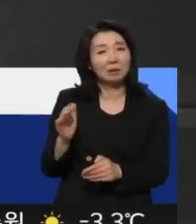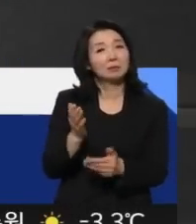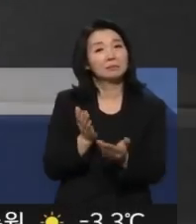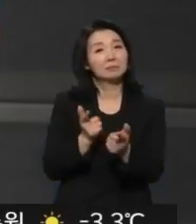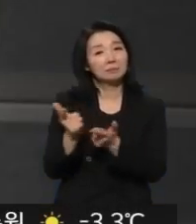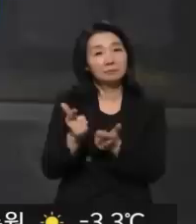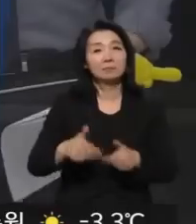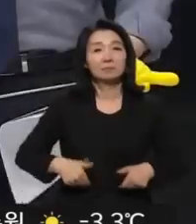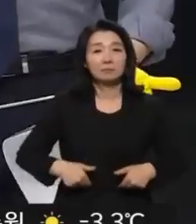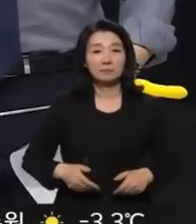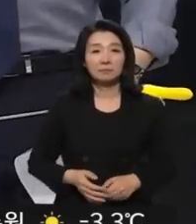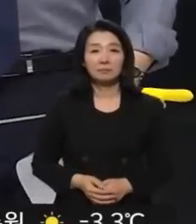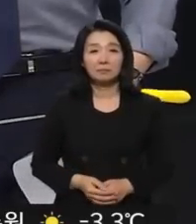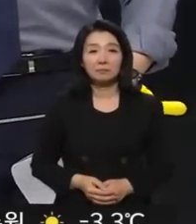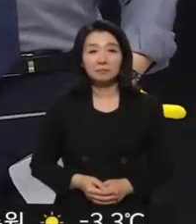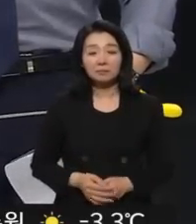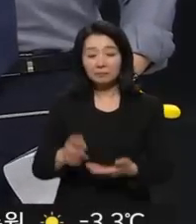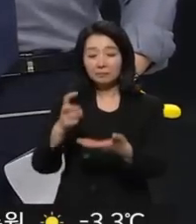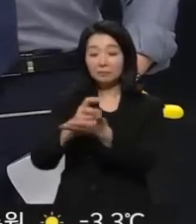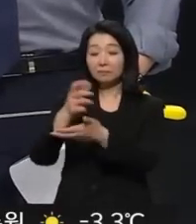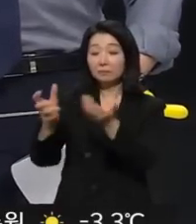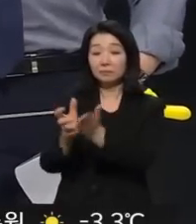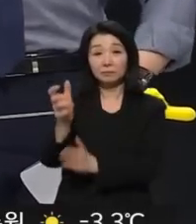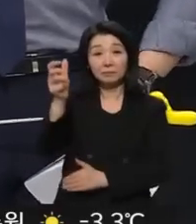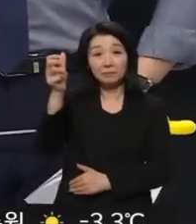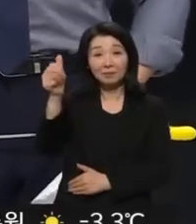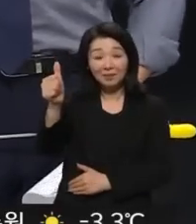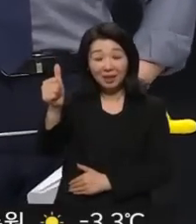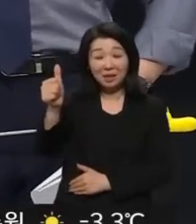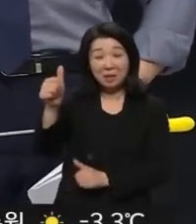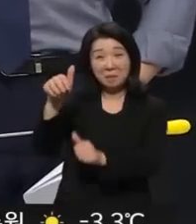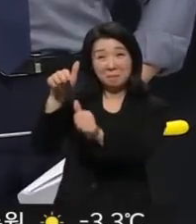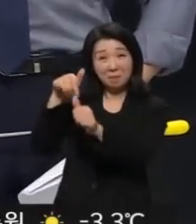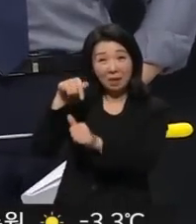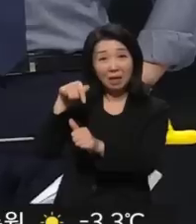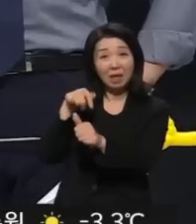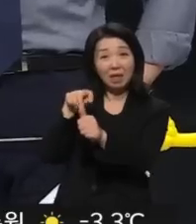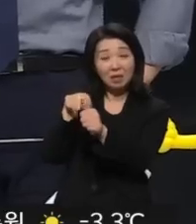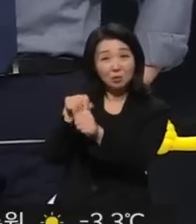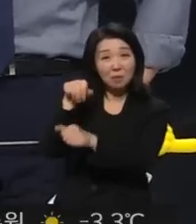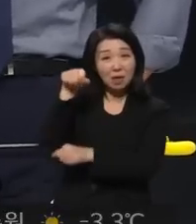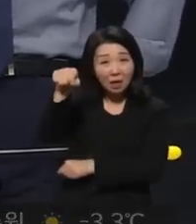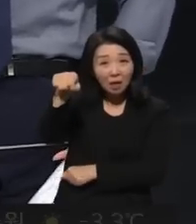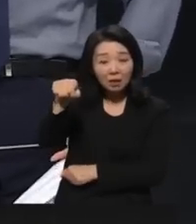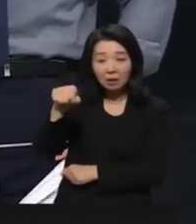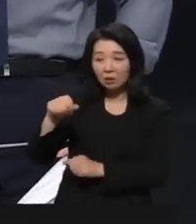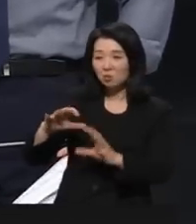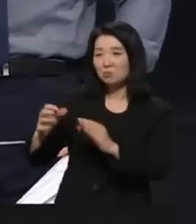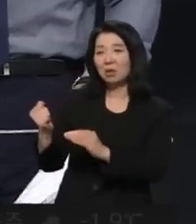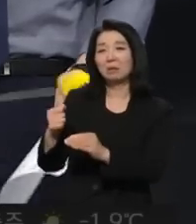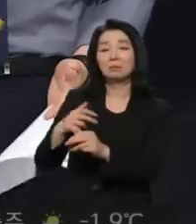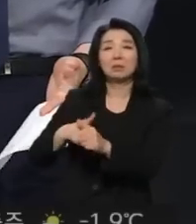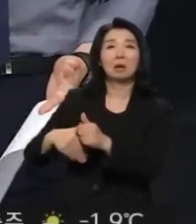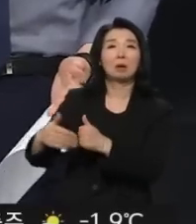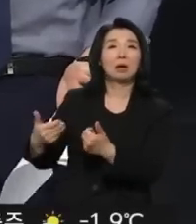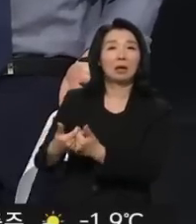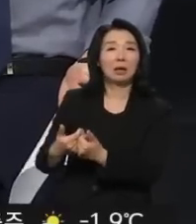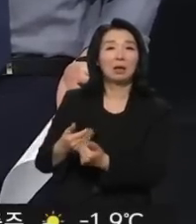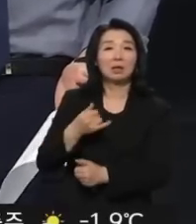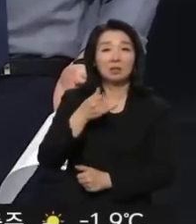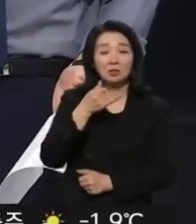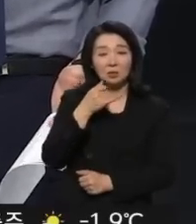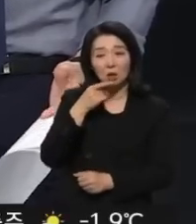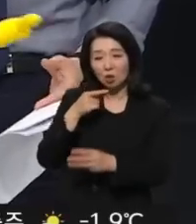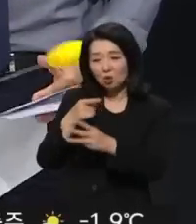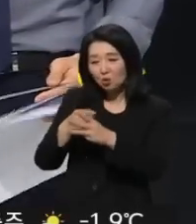있습니다. 한동훈 법무부 장관 차출론은 이 지지부진한 국내힘 상황과 맞물려 있는데요. 이 친윤 비윤 할